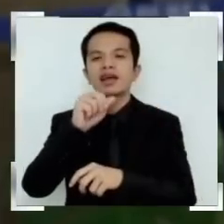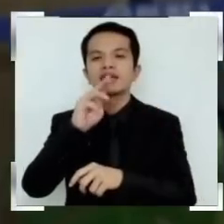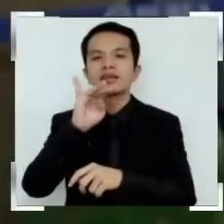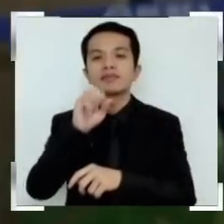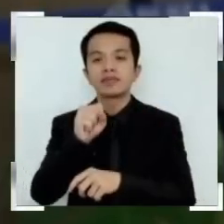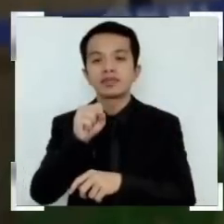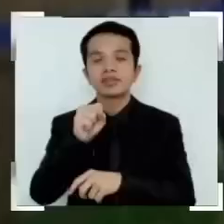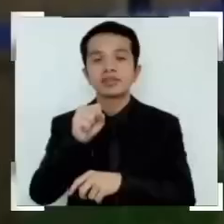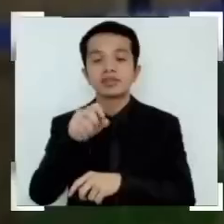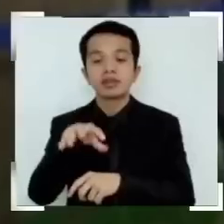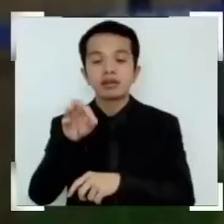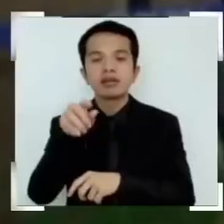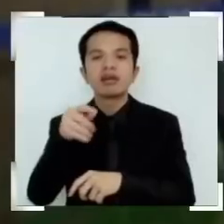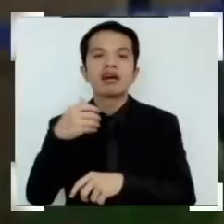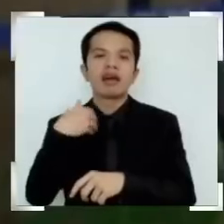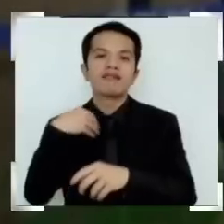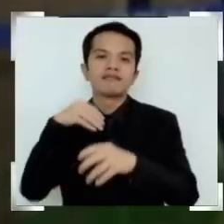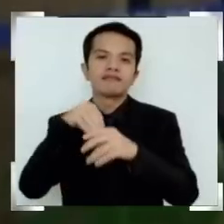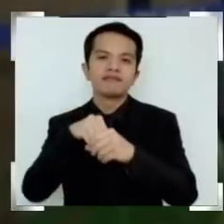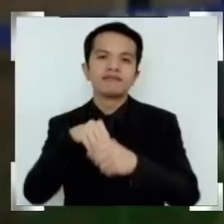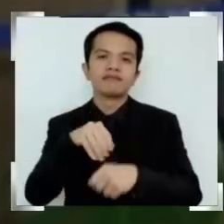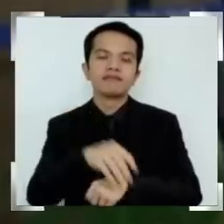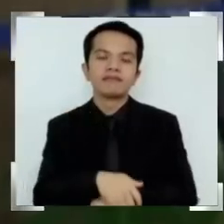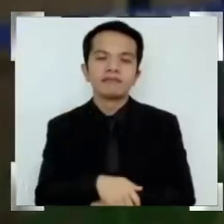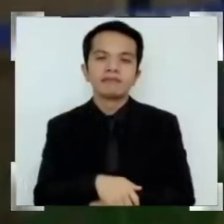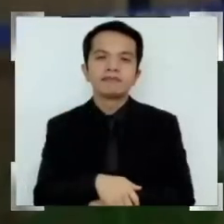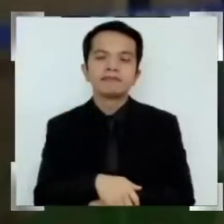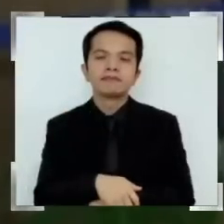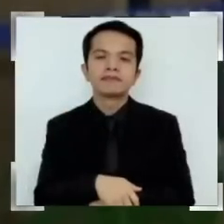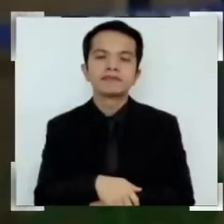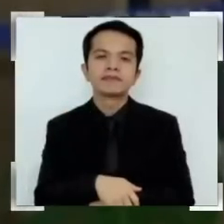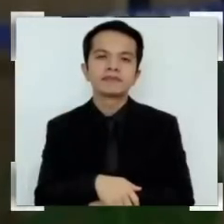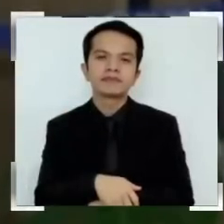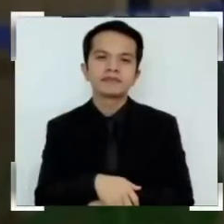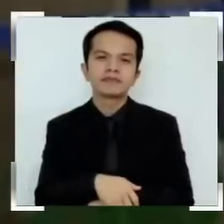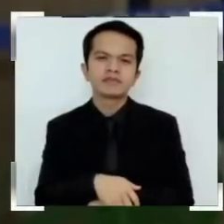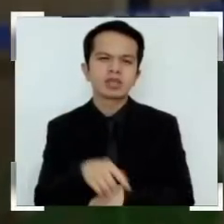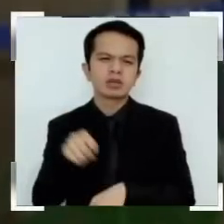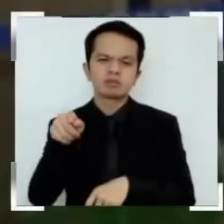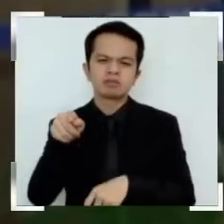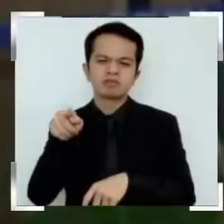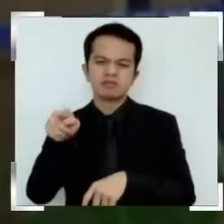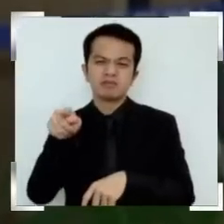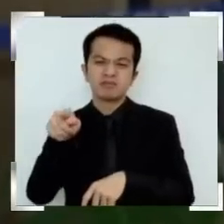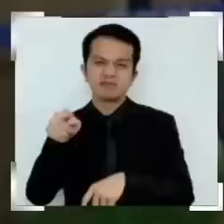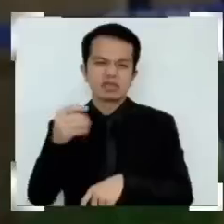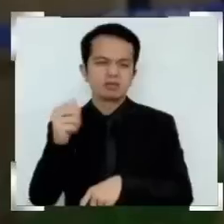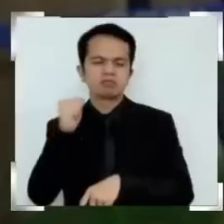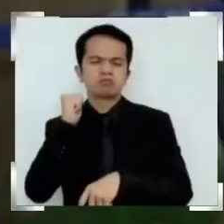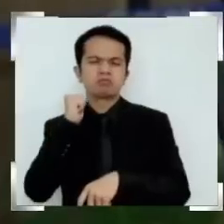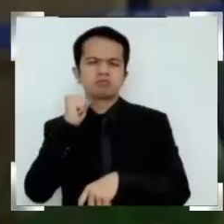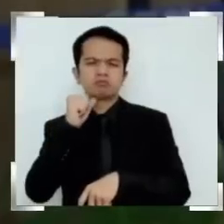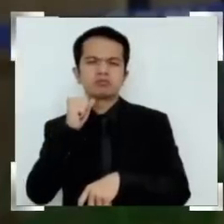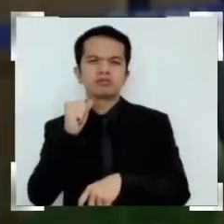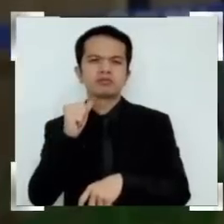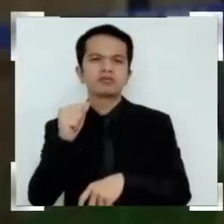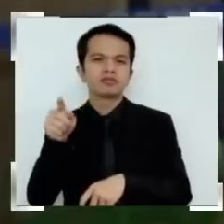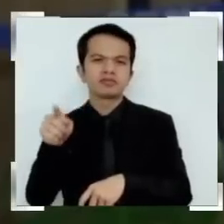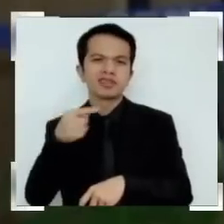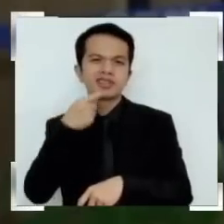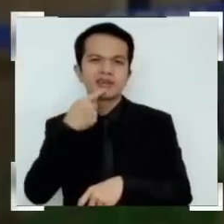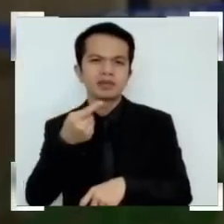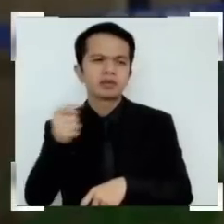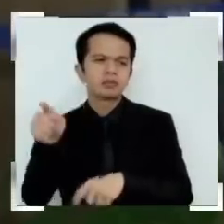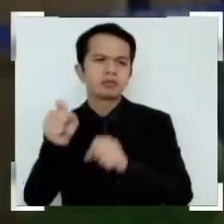may THC siya. Initially, he's denying, no, na yun nga na kanyang ibinibenta, no.